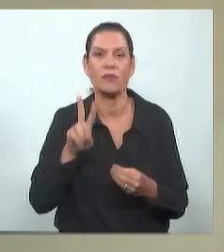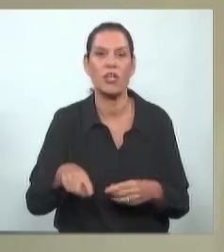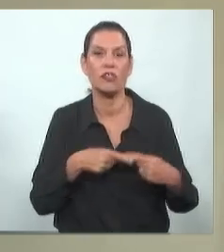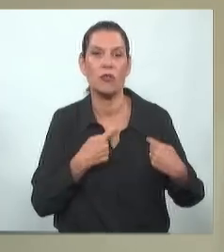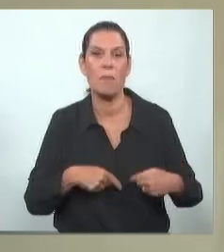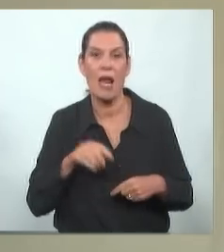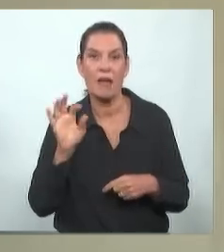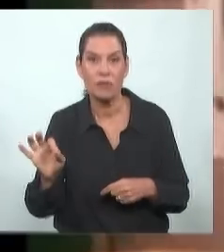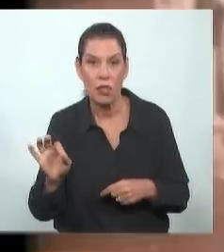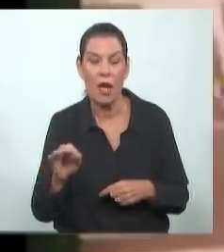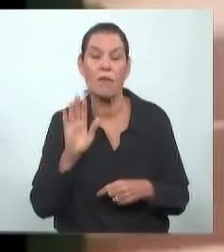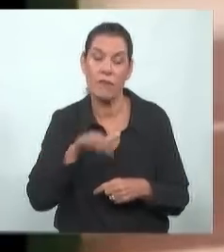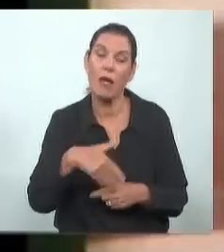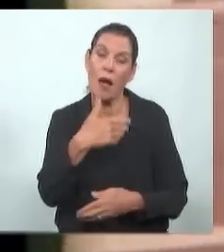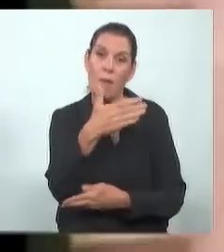שנה.